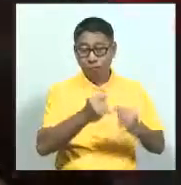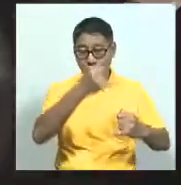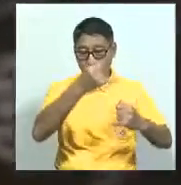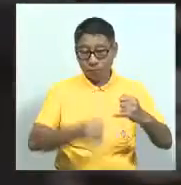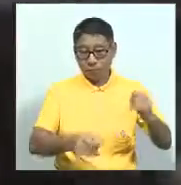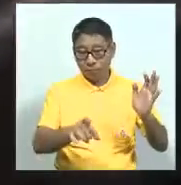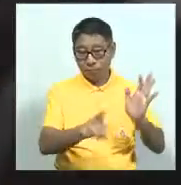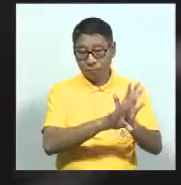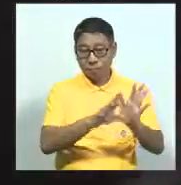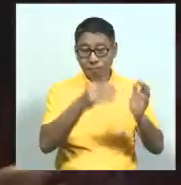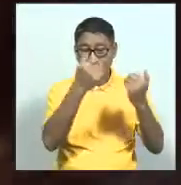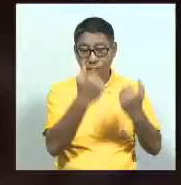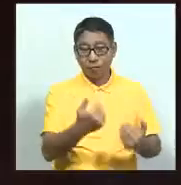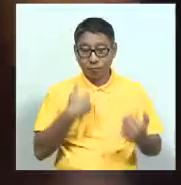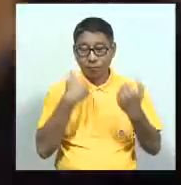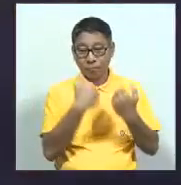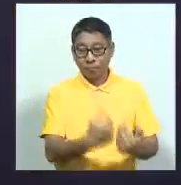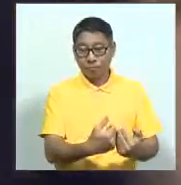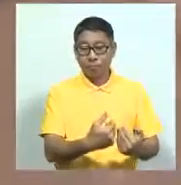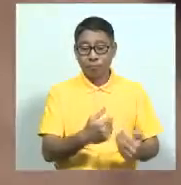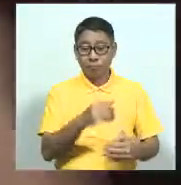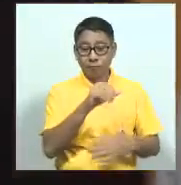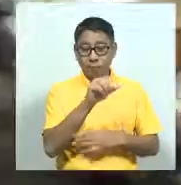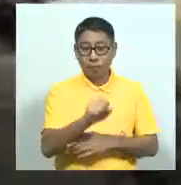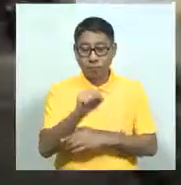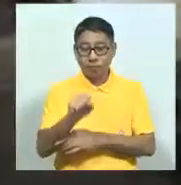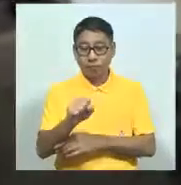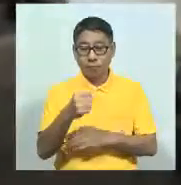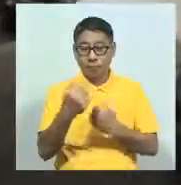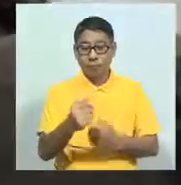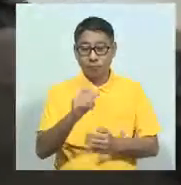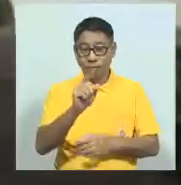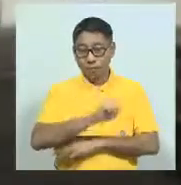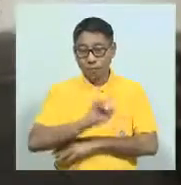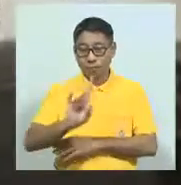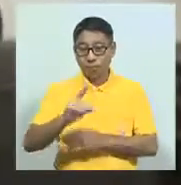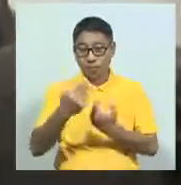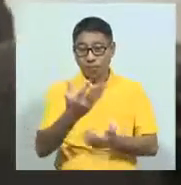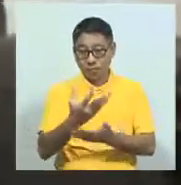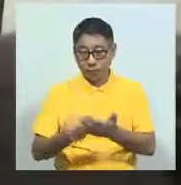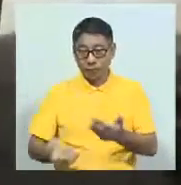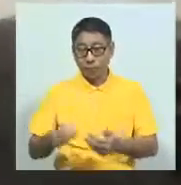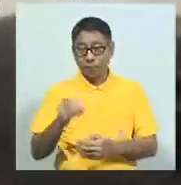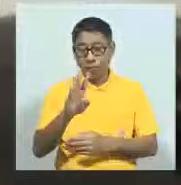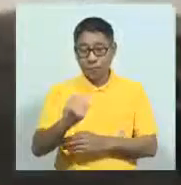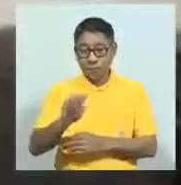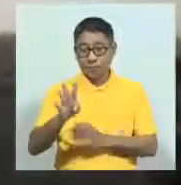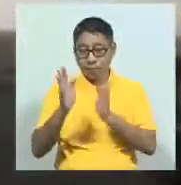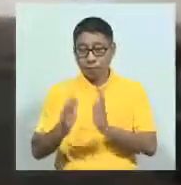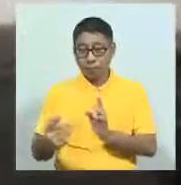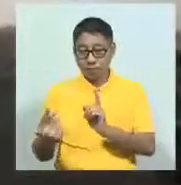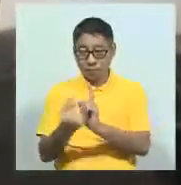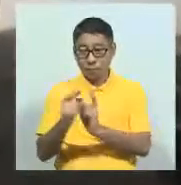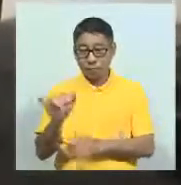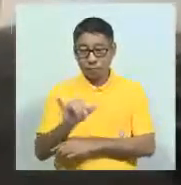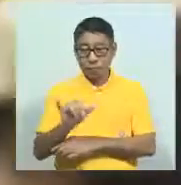ายส่วนการรายงานตัวสมาชิกสภาผู้แทนราษฎรที่รัฐสภาเกียกกายวันที่8เหลือส.ส.อีก44คนที่ยังไม่ได้มารายงานตั